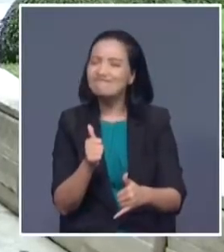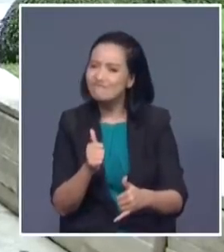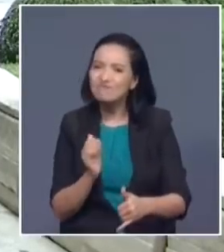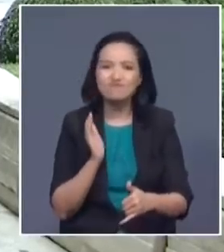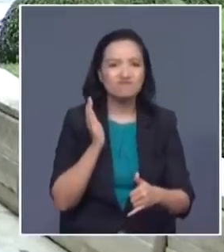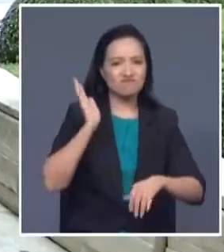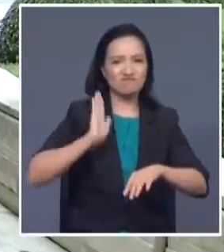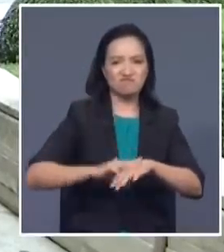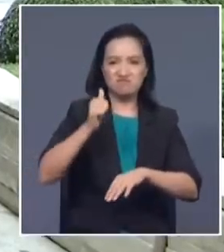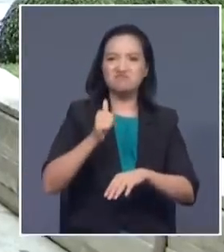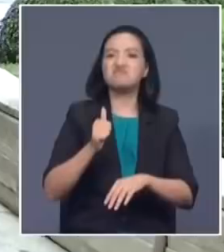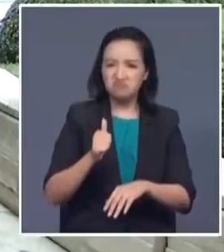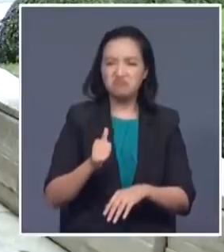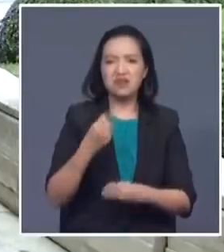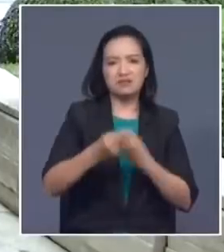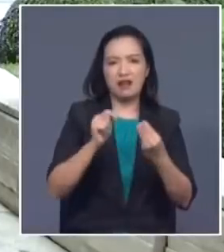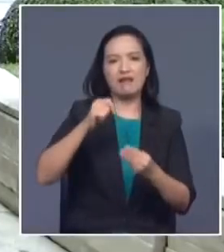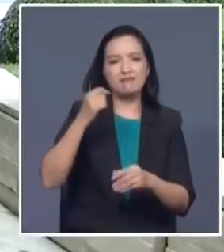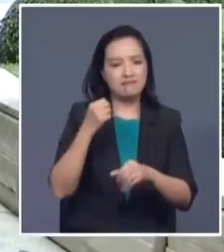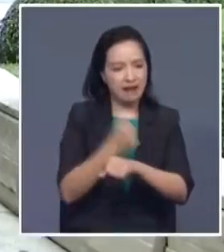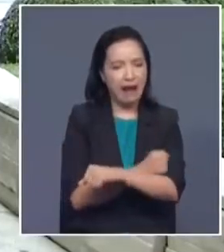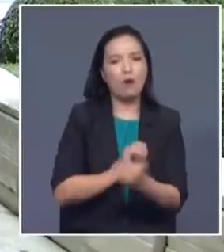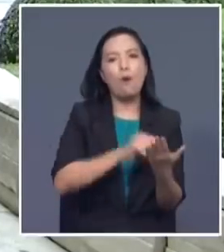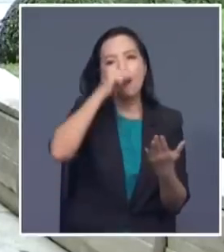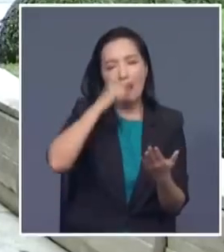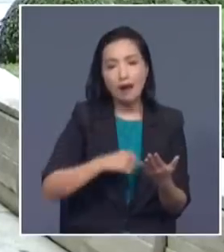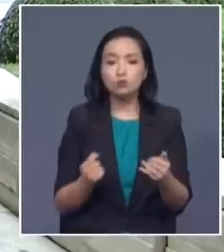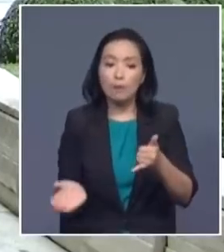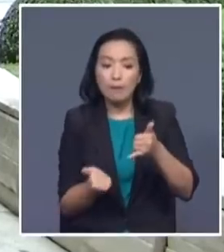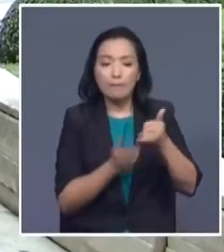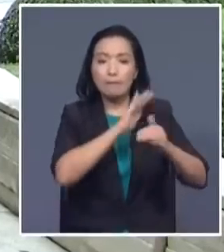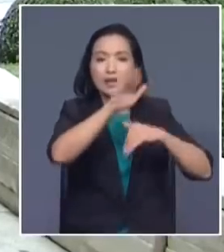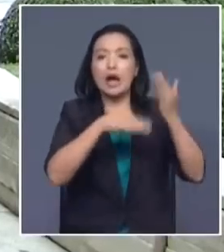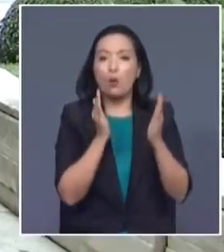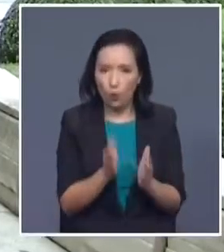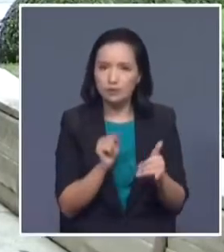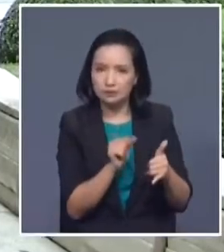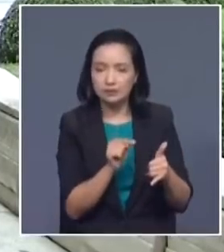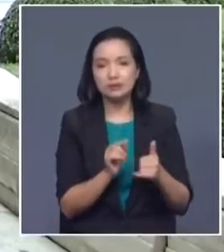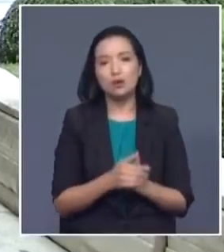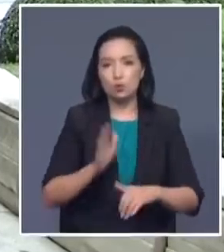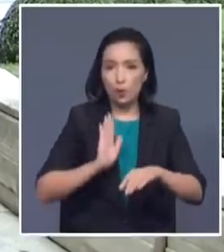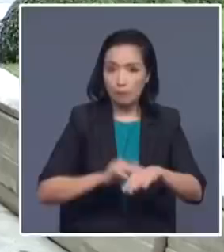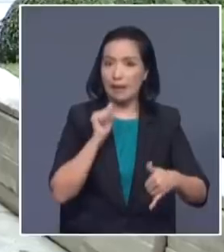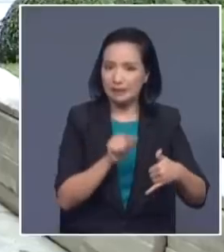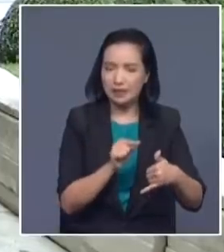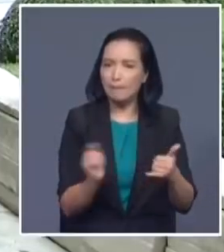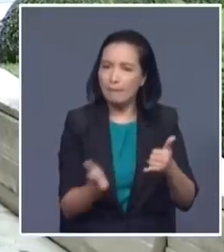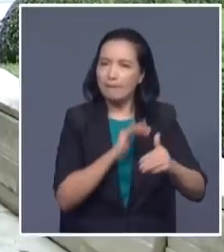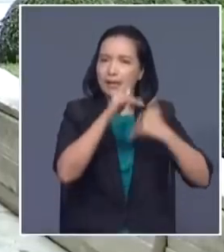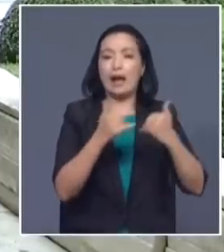มือในตลาดแรงงานของประเทศเป็นการพัฒนาและเสริมสร้างศักยภาพคนและการสร้างขีดความสามารถในการแข่งขัน